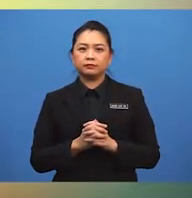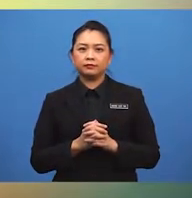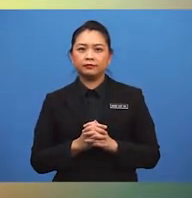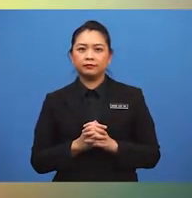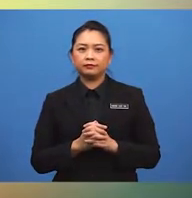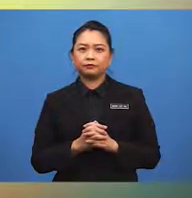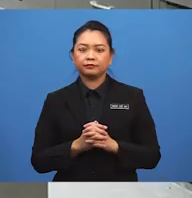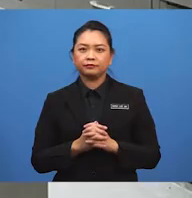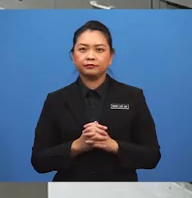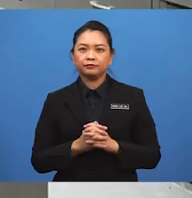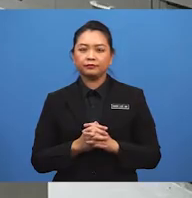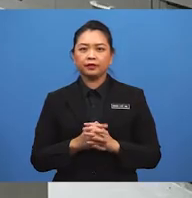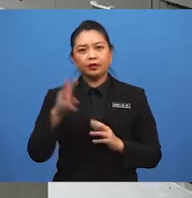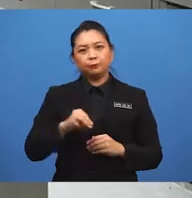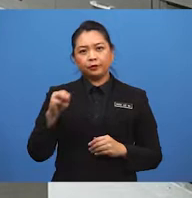songsang.